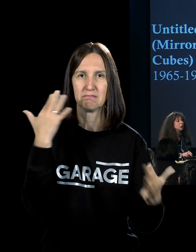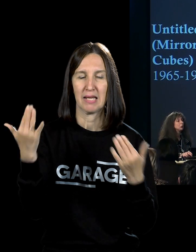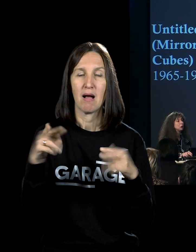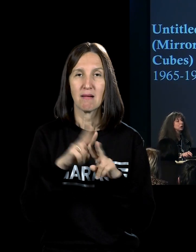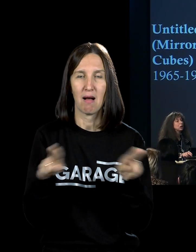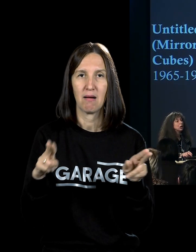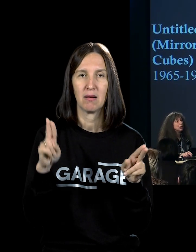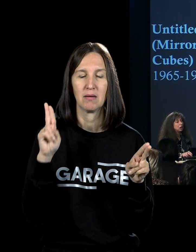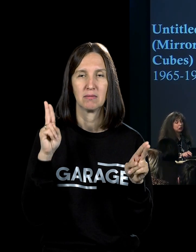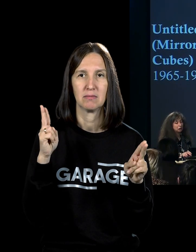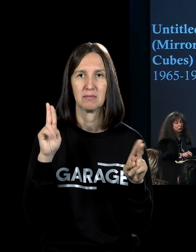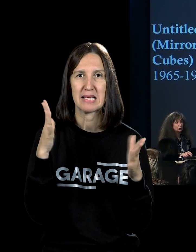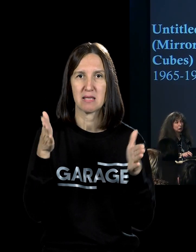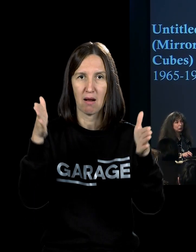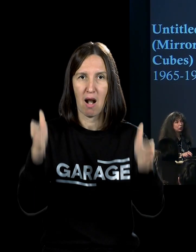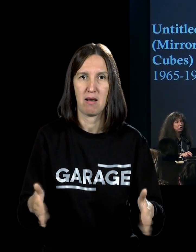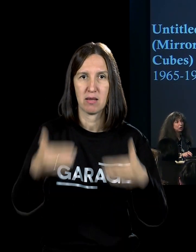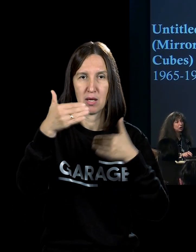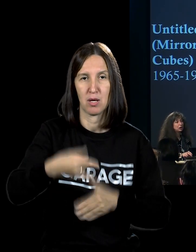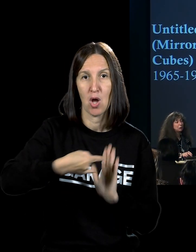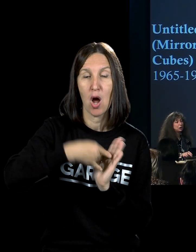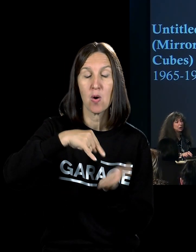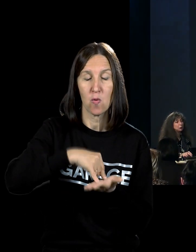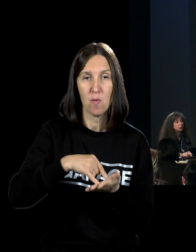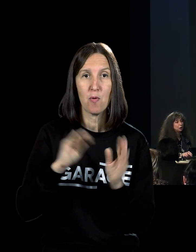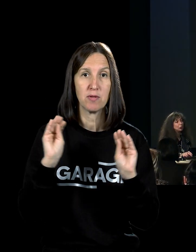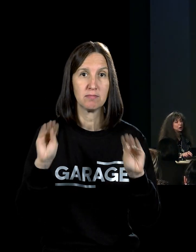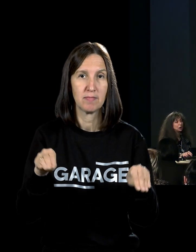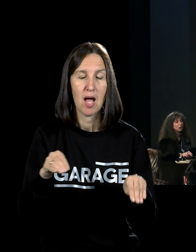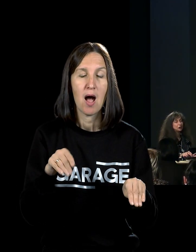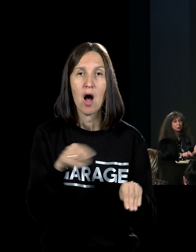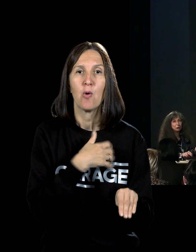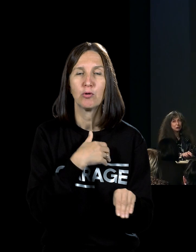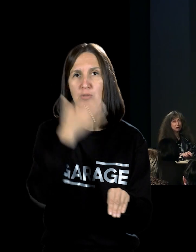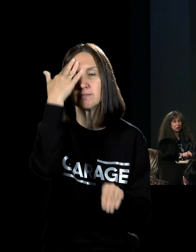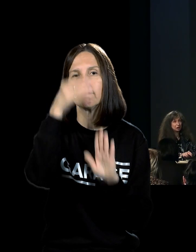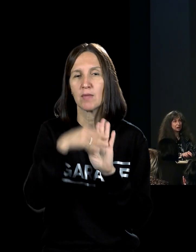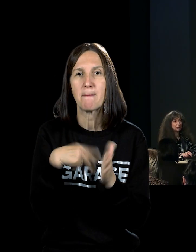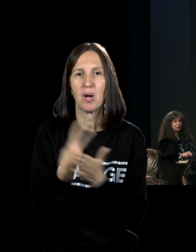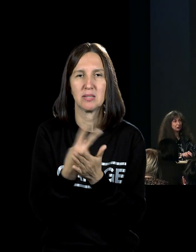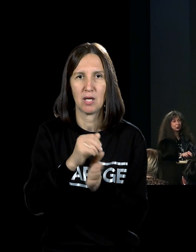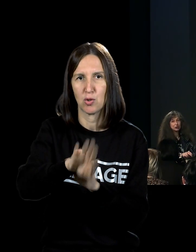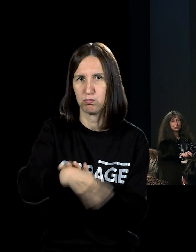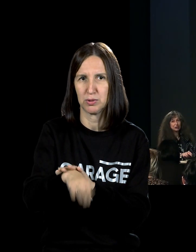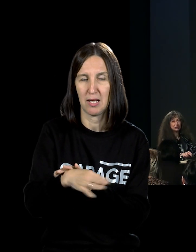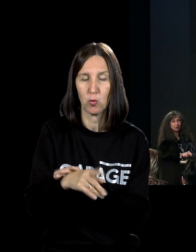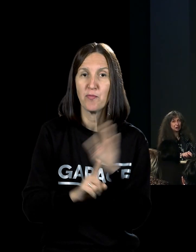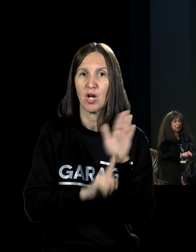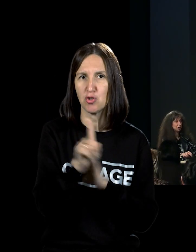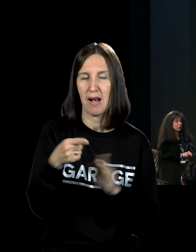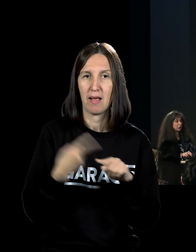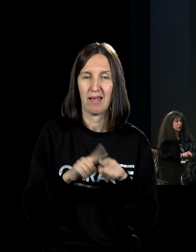зеркальные кубы, которые он строит, желая показать пустоту. Изначально эти кубы стояли на улице, да,